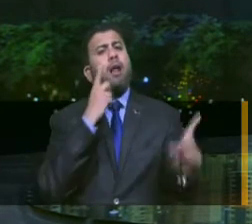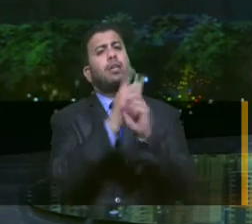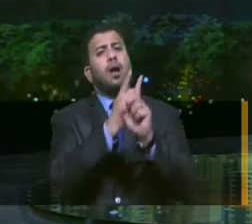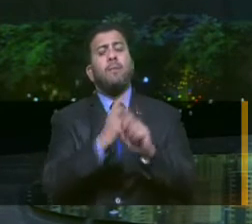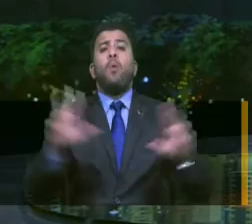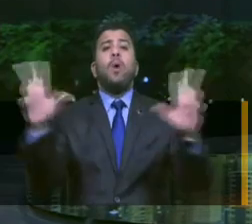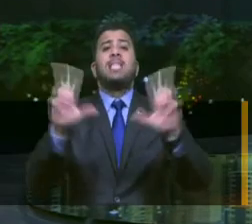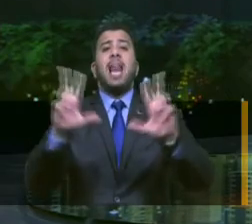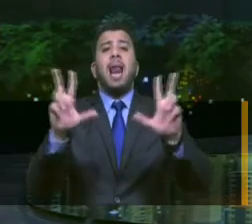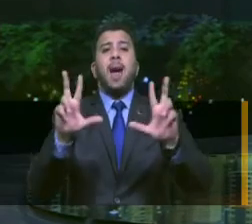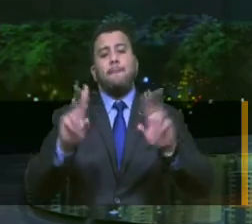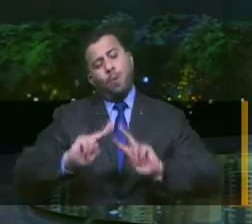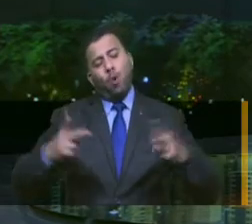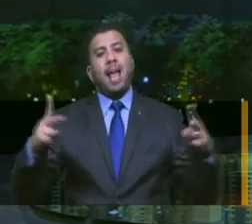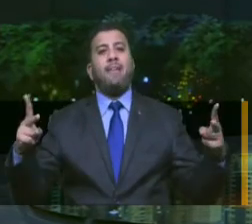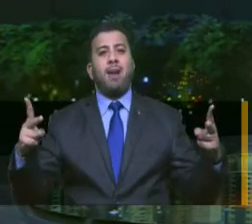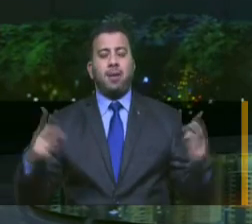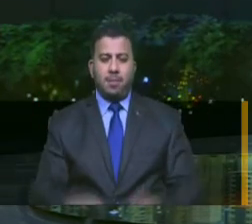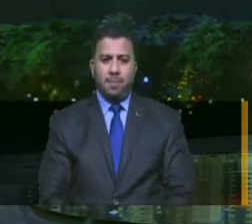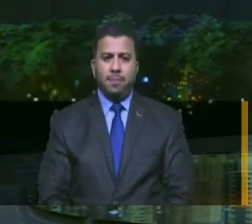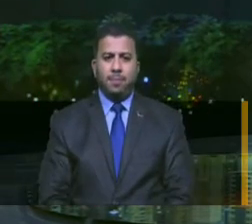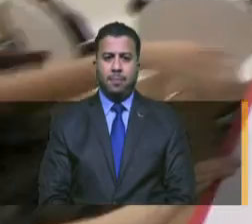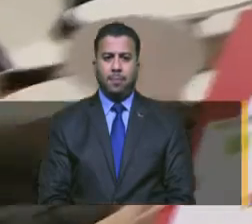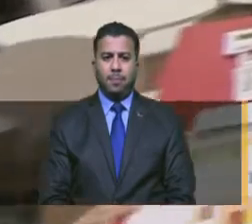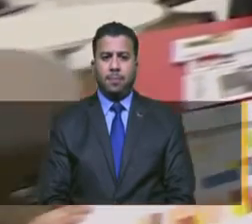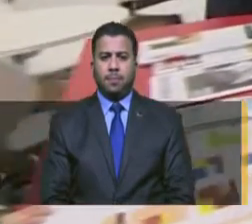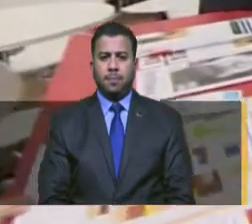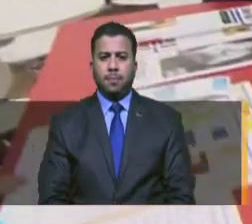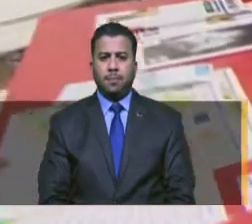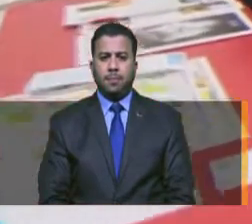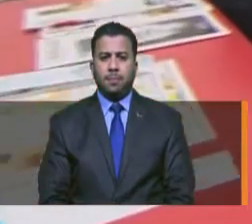سموه ممثلي وسائل الإعلام المختلفة.